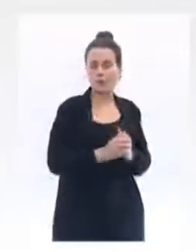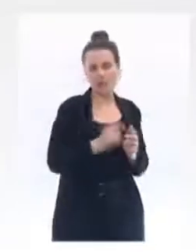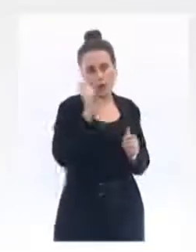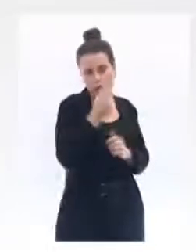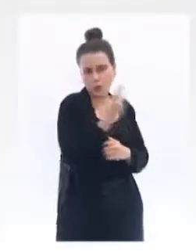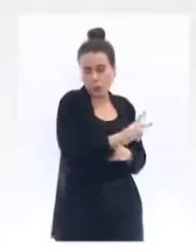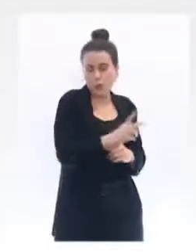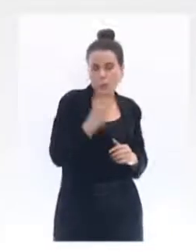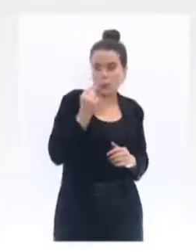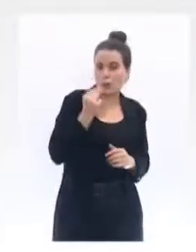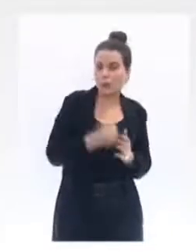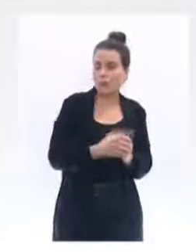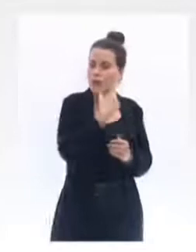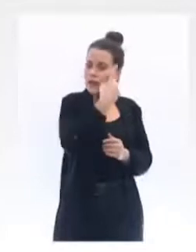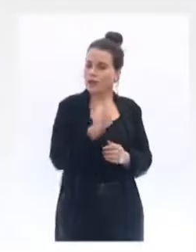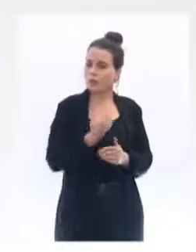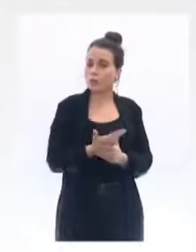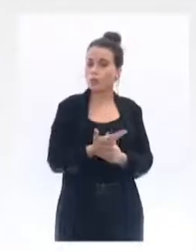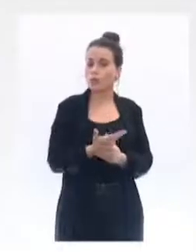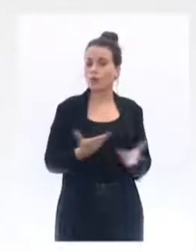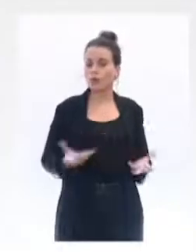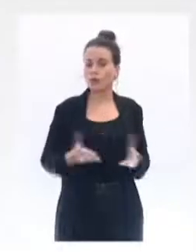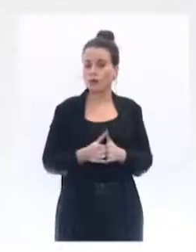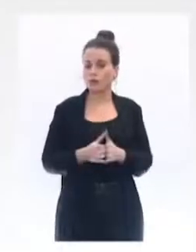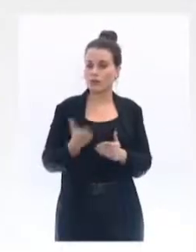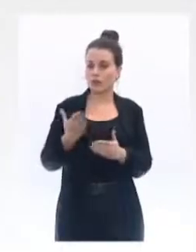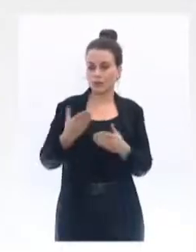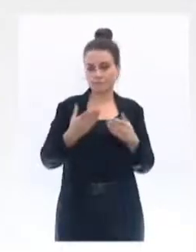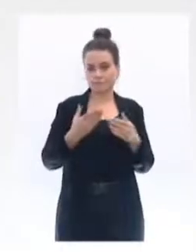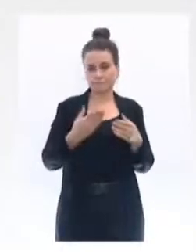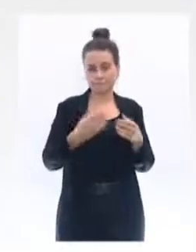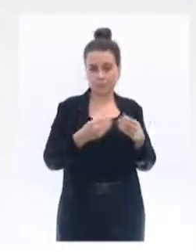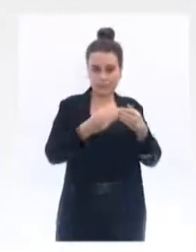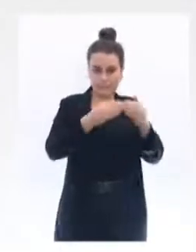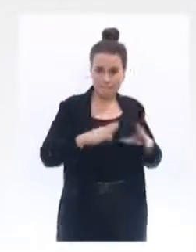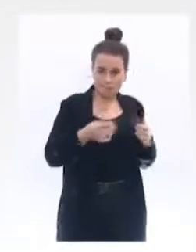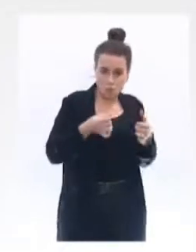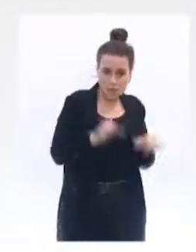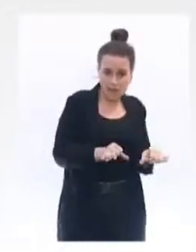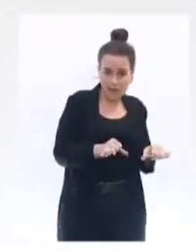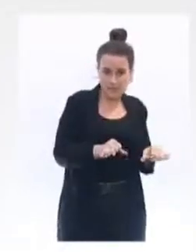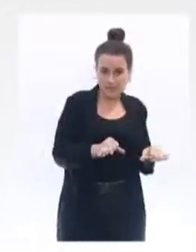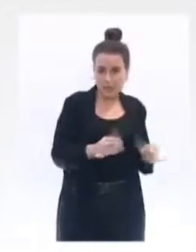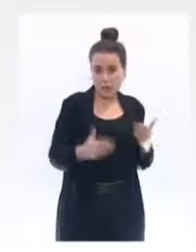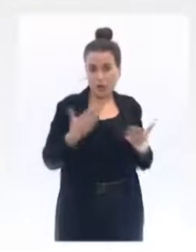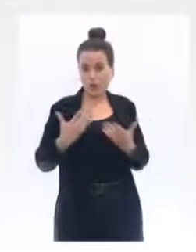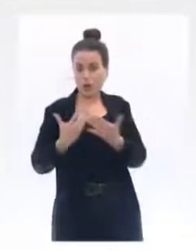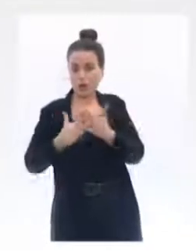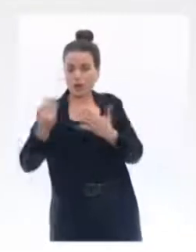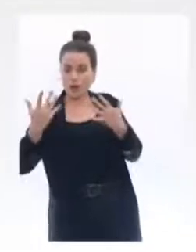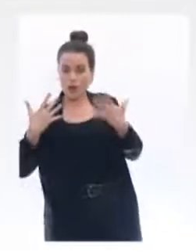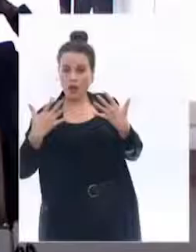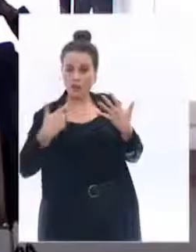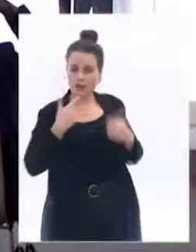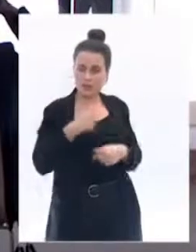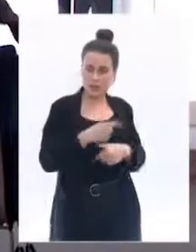finalement est-ce que rester chez soi et ne pas aller s'aérer dehors est ce que finalement ça va pas augmenter la contagion si je résume